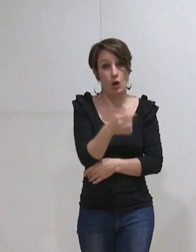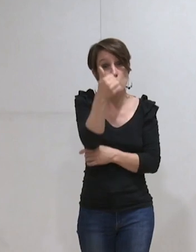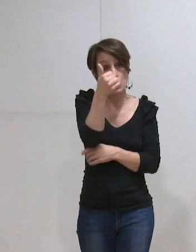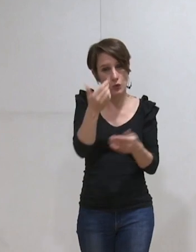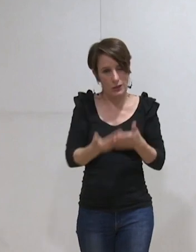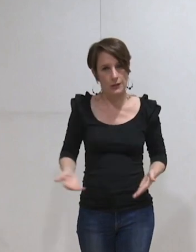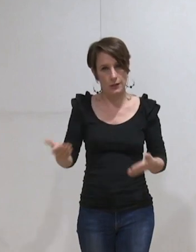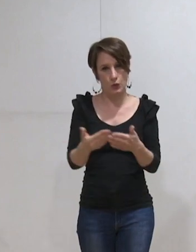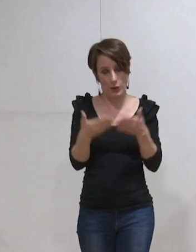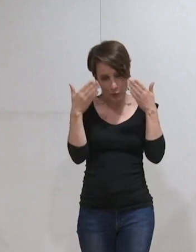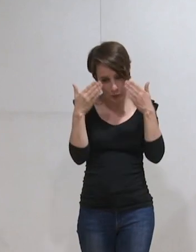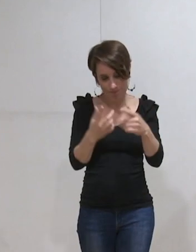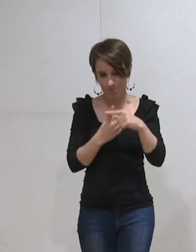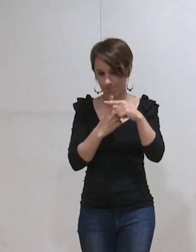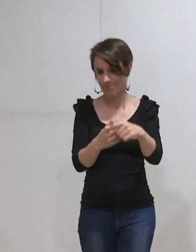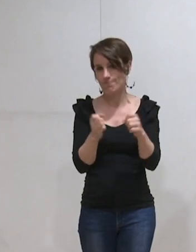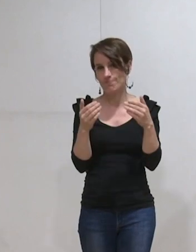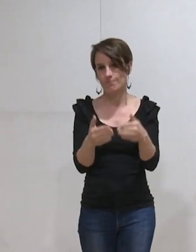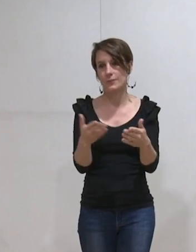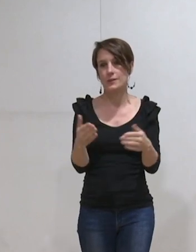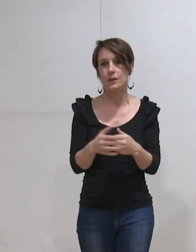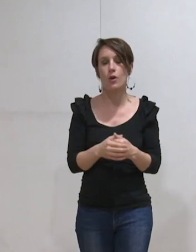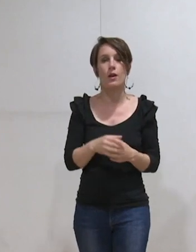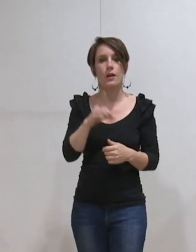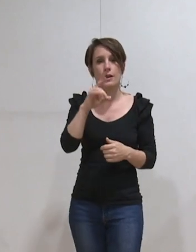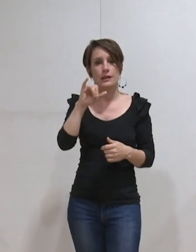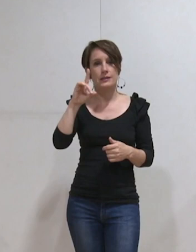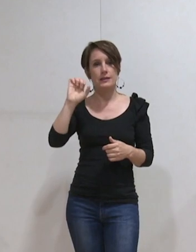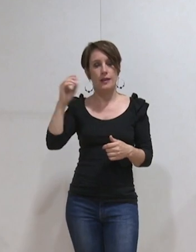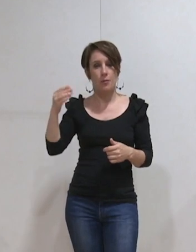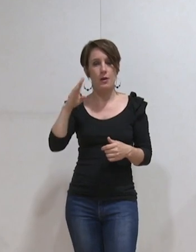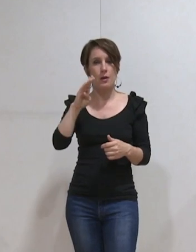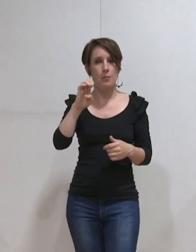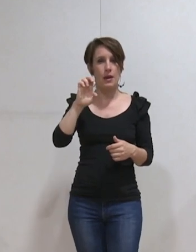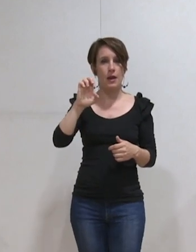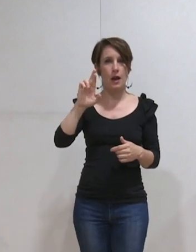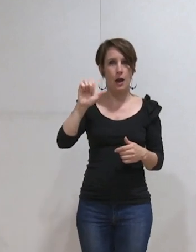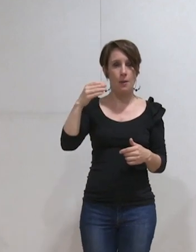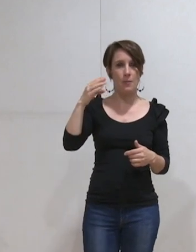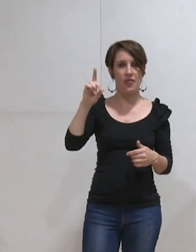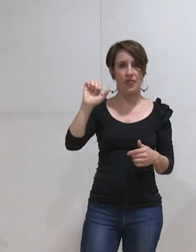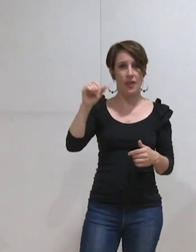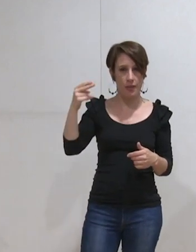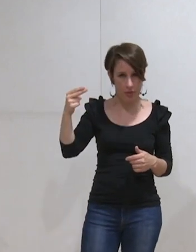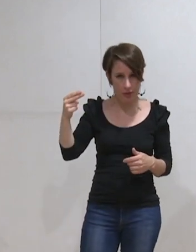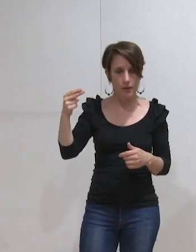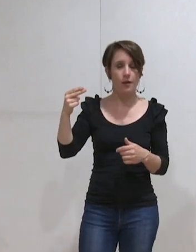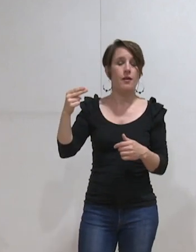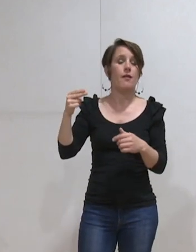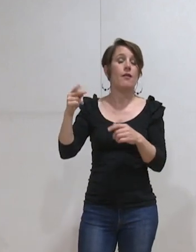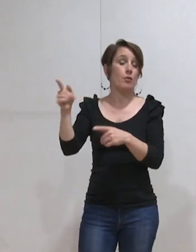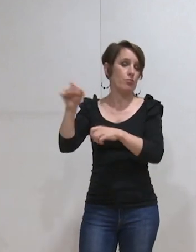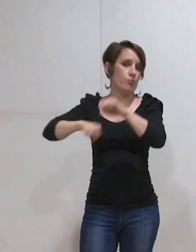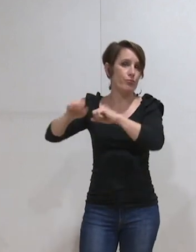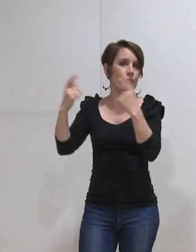qui est celui de la fin du contrat de Diden beramdam avec le théâtre de Sainte-Marie d'ambas et son festival de